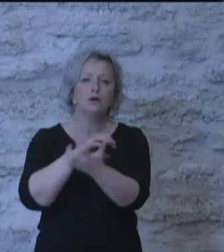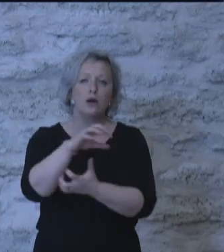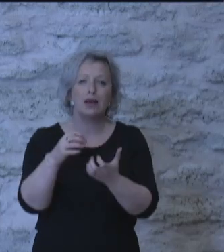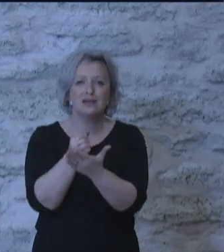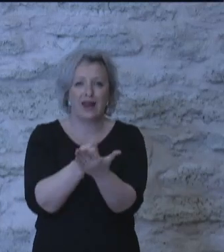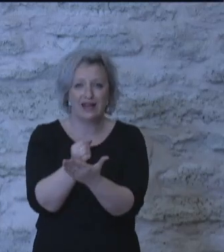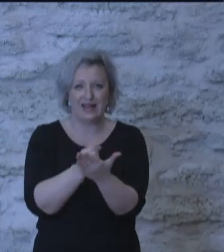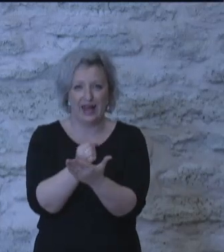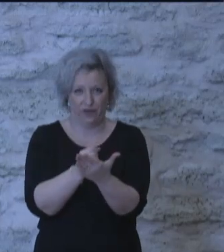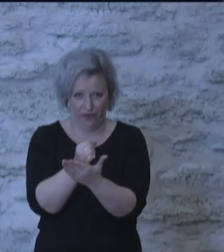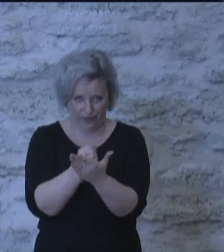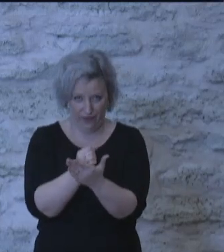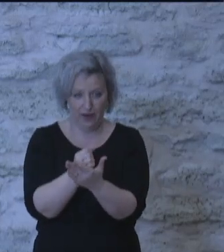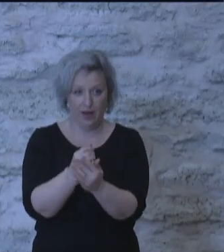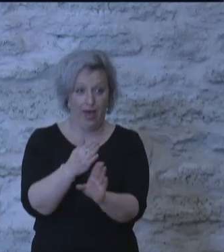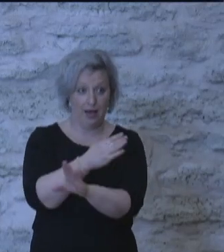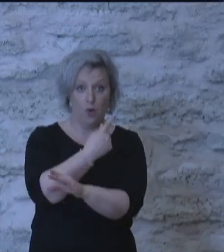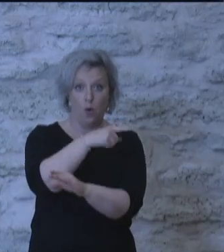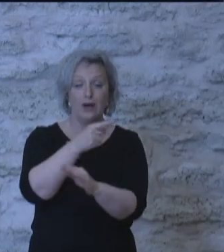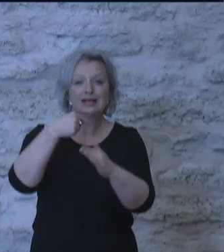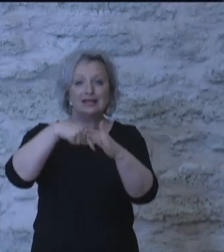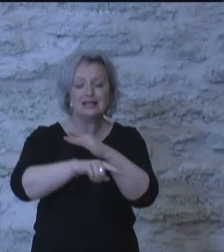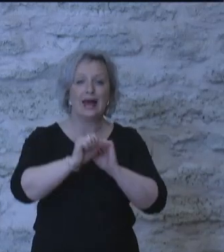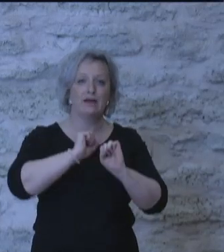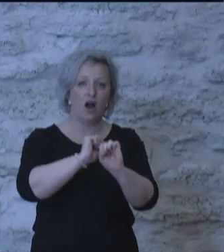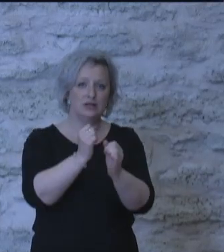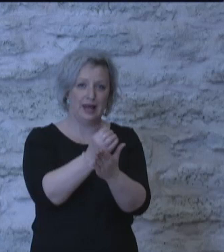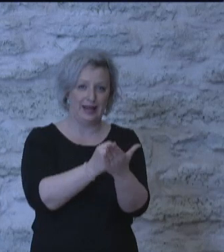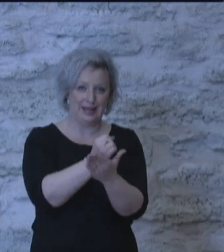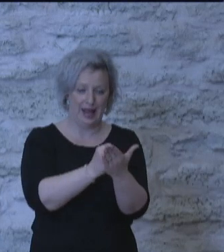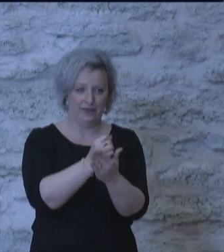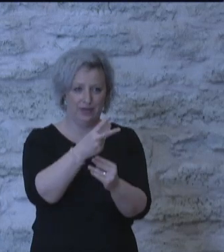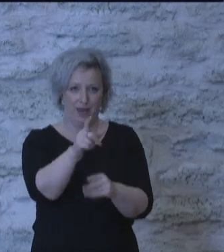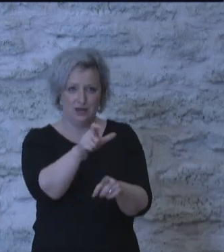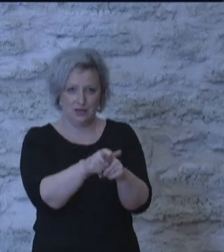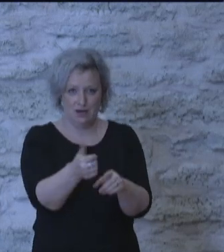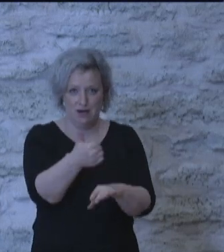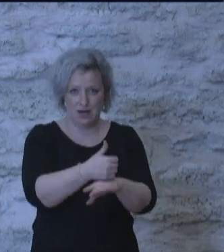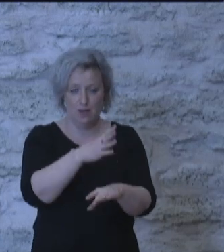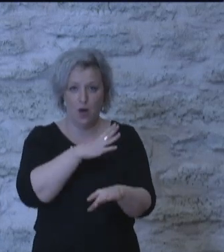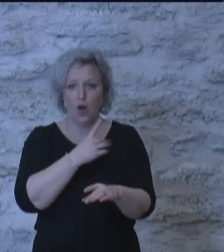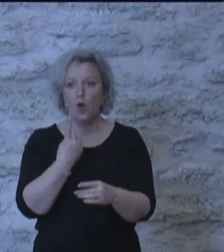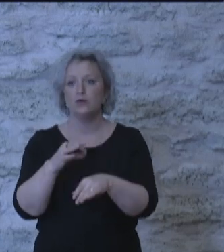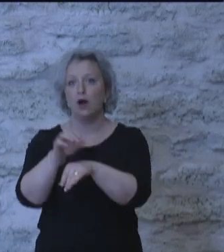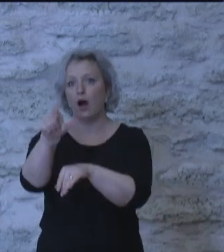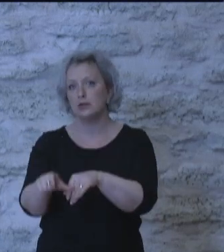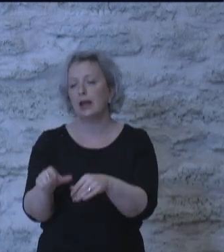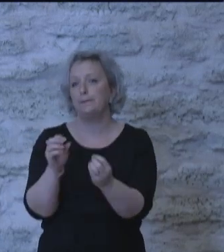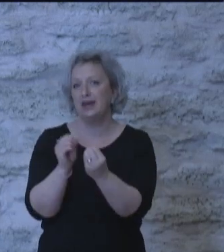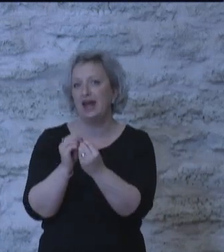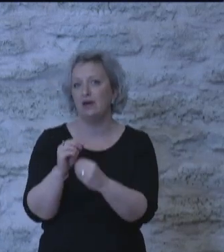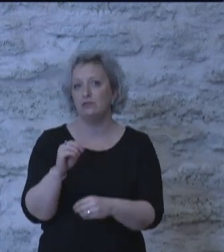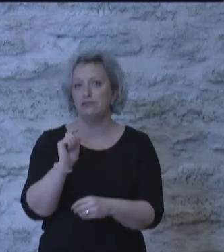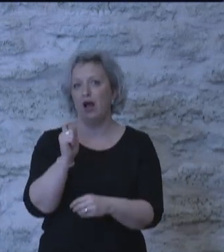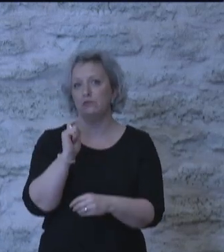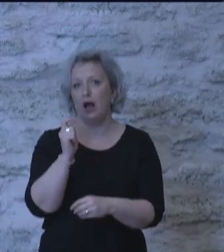tol hetkel me nimetasime seda sisekaitsireserviks. Muide üks rahvasaadik on siin ju korduvalt plõksinud, kuidas seda